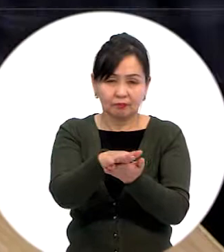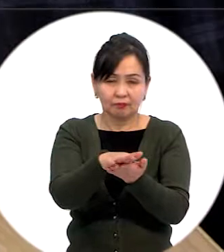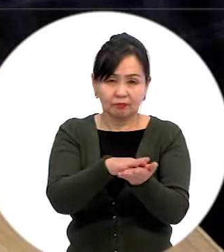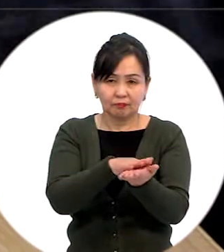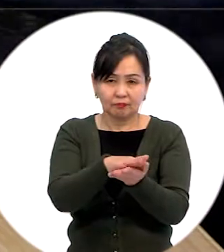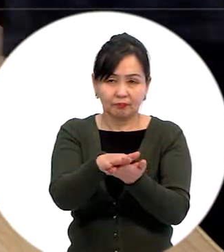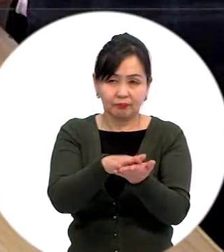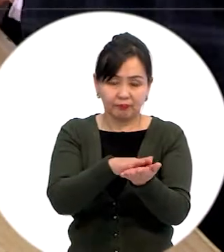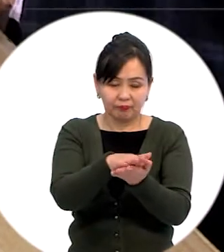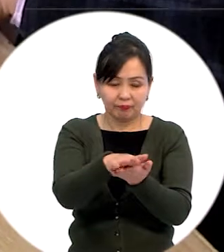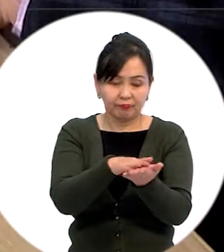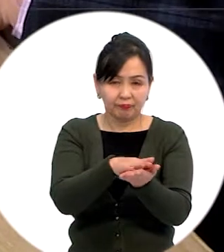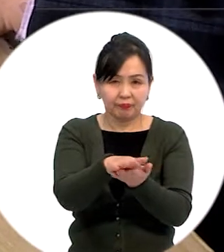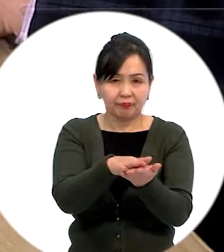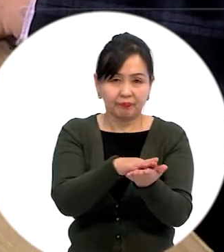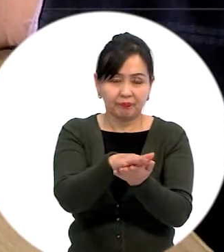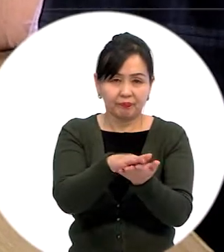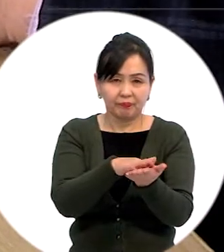сайн хийн шүү.